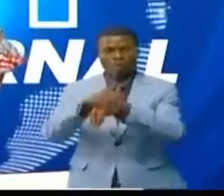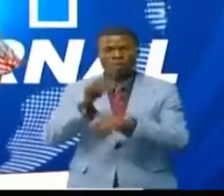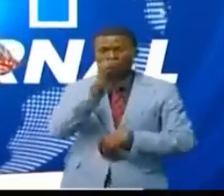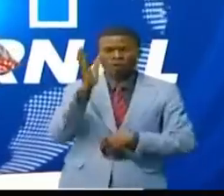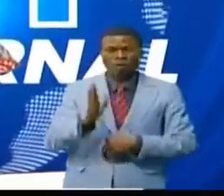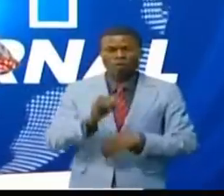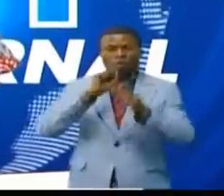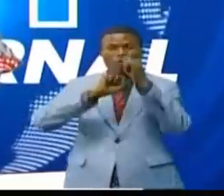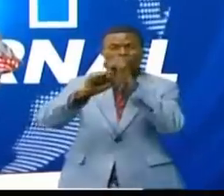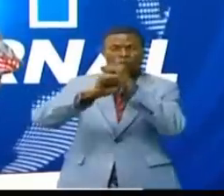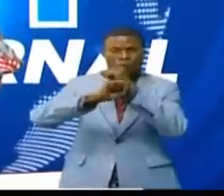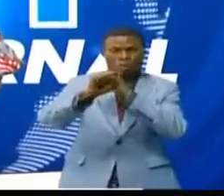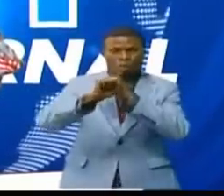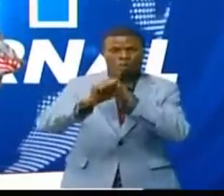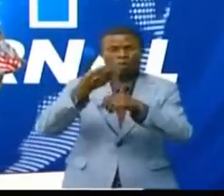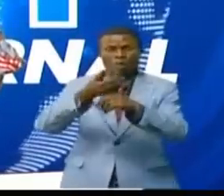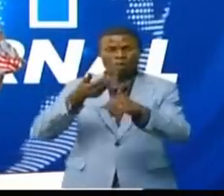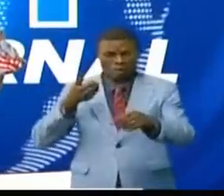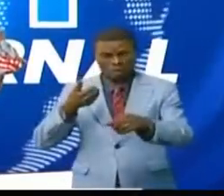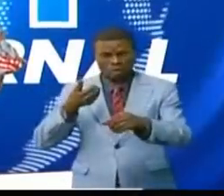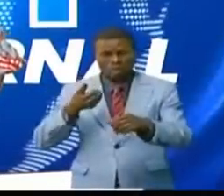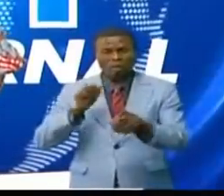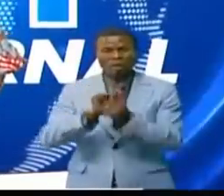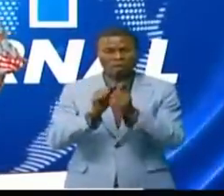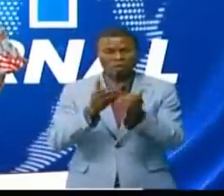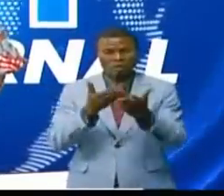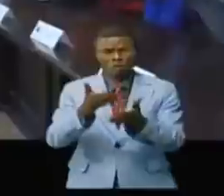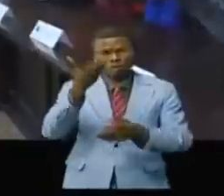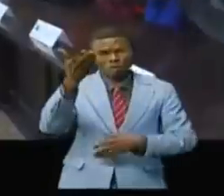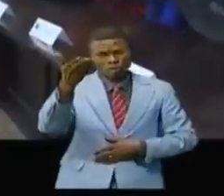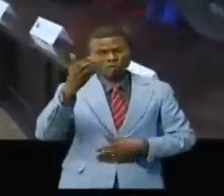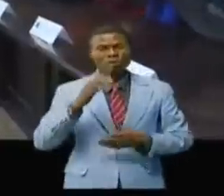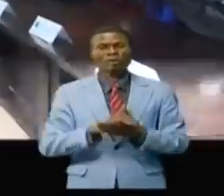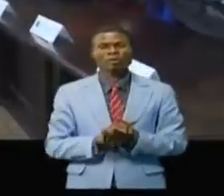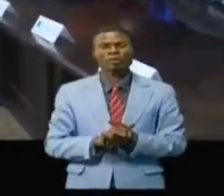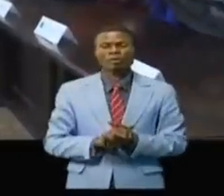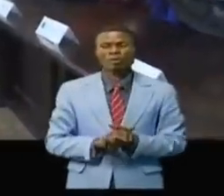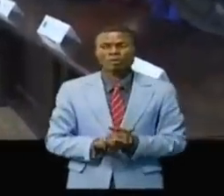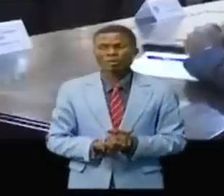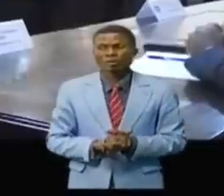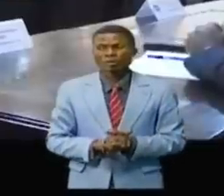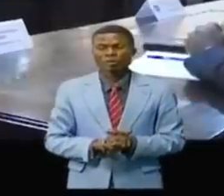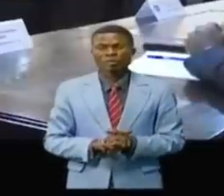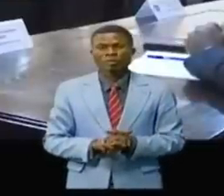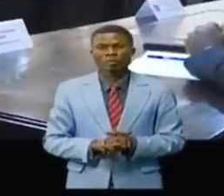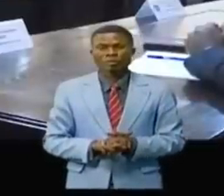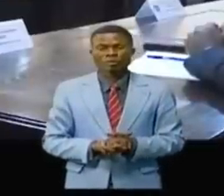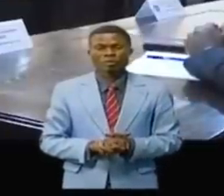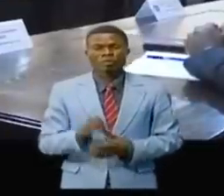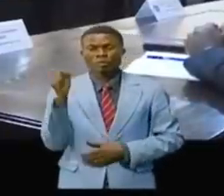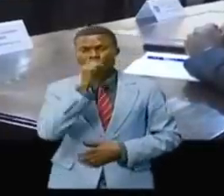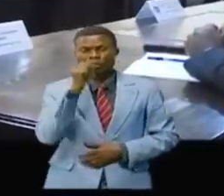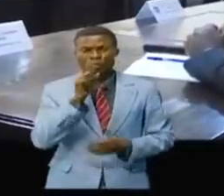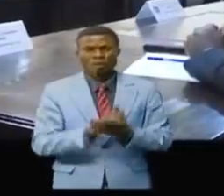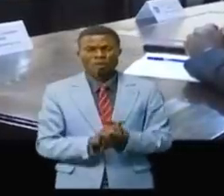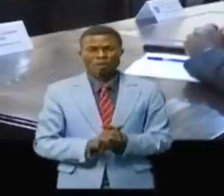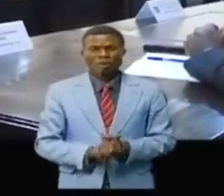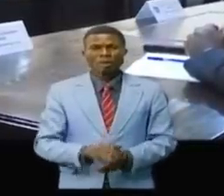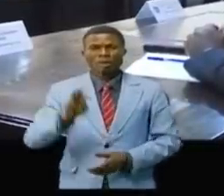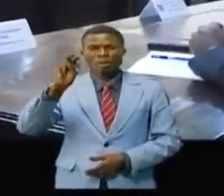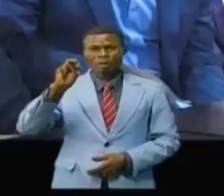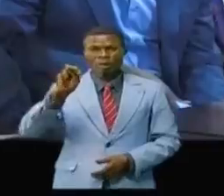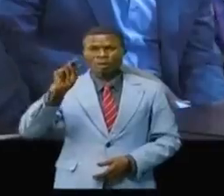la sensibilisation à grande échelle. Téti Samba. Bombenga, Wewando, Josser Nyokalongo, Mbili Abel,